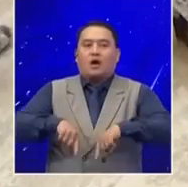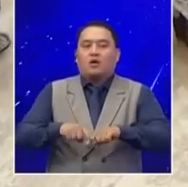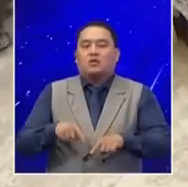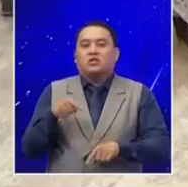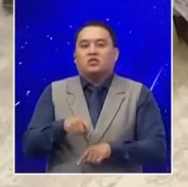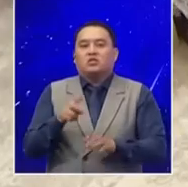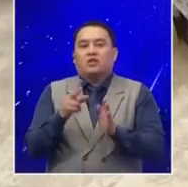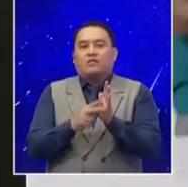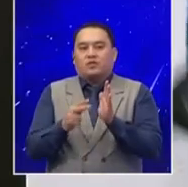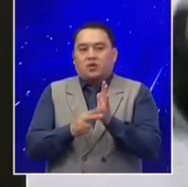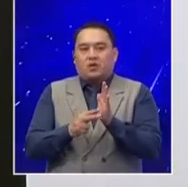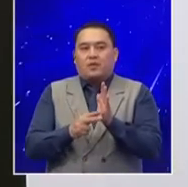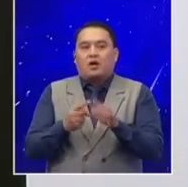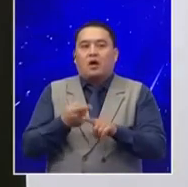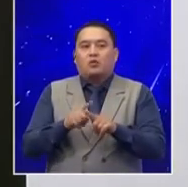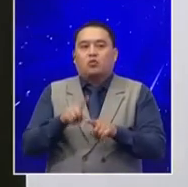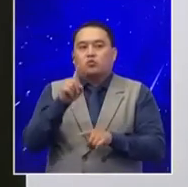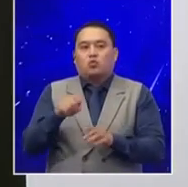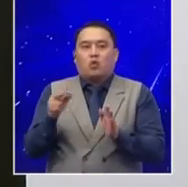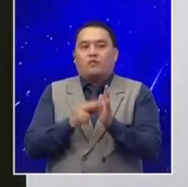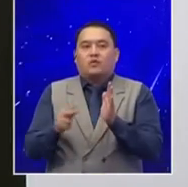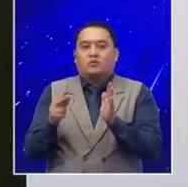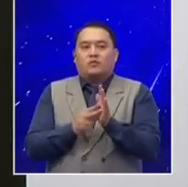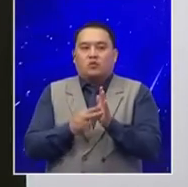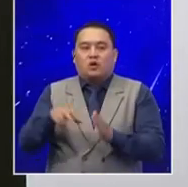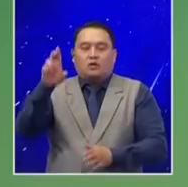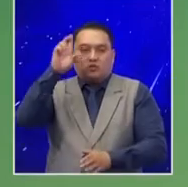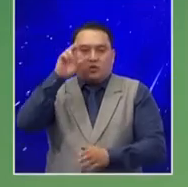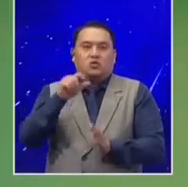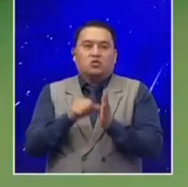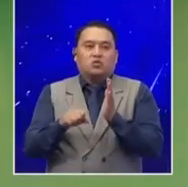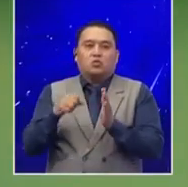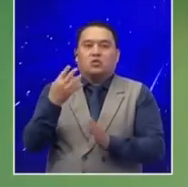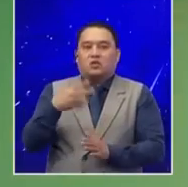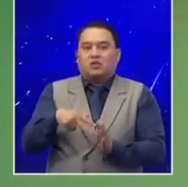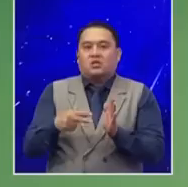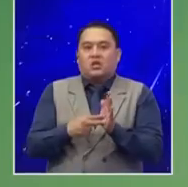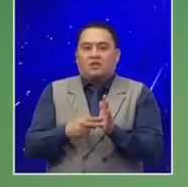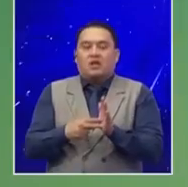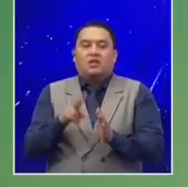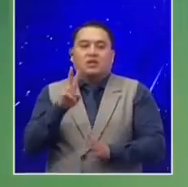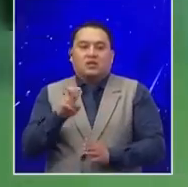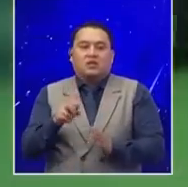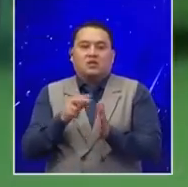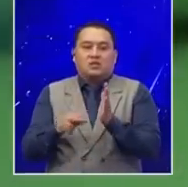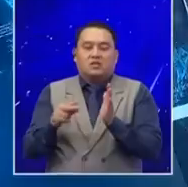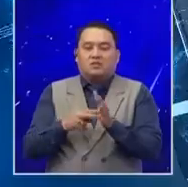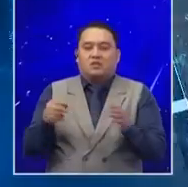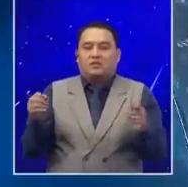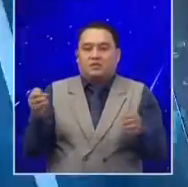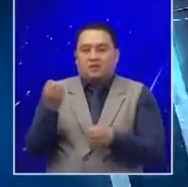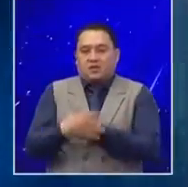более 1180, из которых 183 – государственных, 639 – частных, а также 359 детских